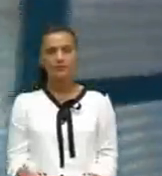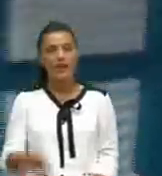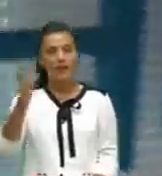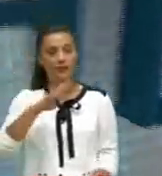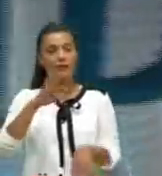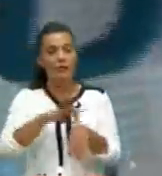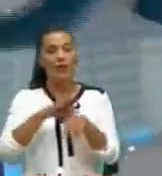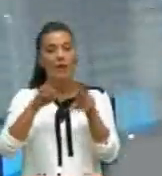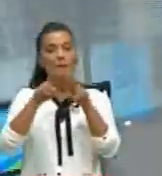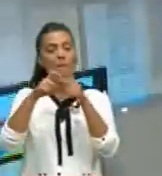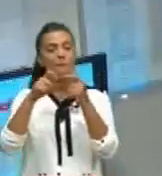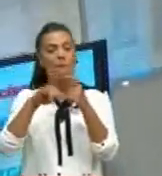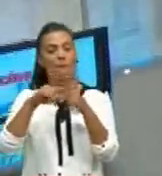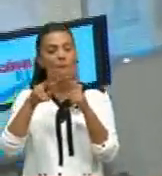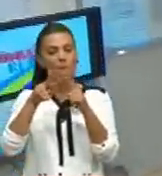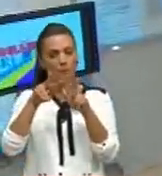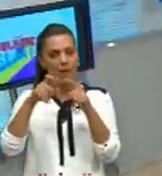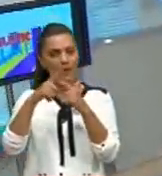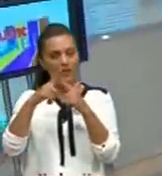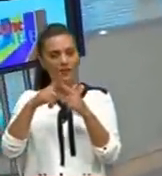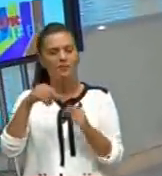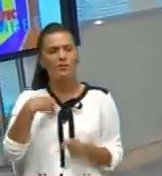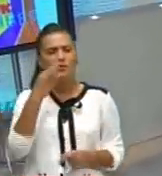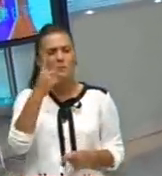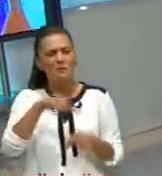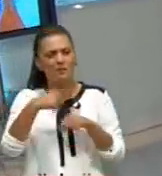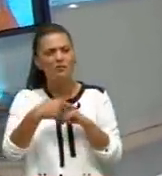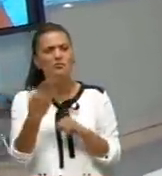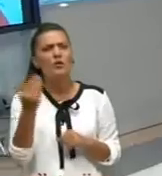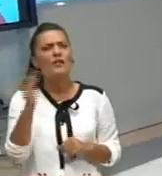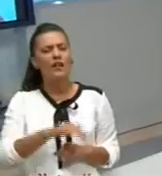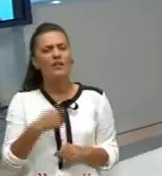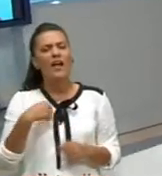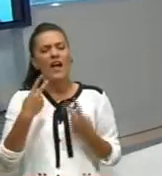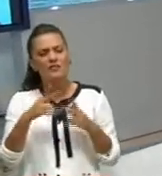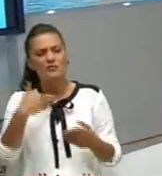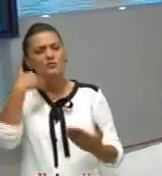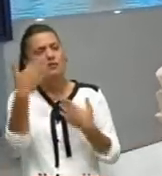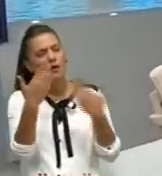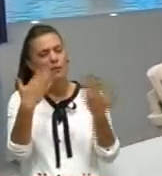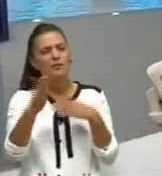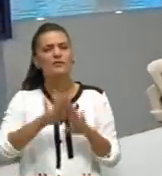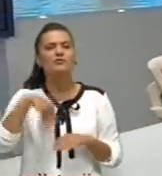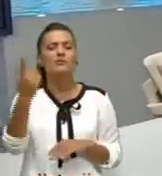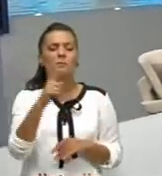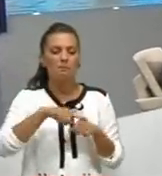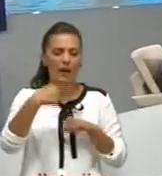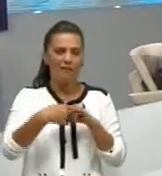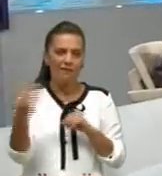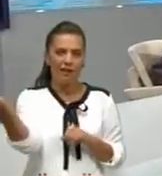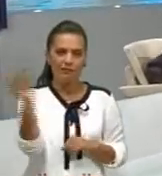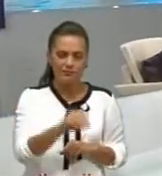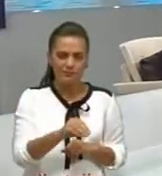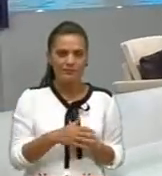Efendim, Doktor Mehmet Şakiroğlu. Evet. Vallahi özlüyoruz. Bir hafta bile çok geliyor. Ha? Değil mi? Böyle evet. Açılıyoruz, rahatlıyoruz, evet. Sohbet ediyoruz. Ondan sonra bir hafta